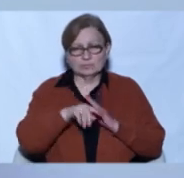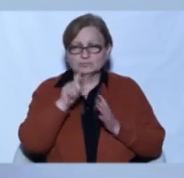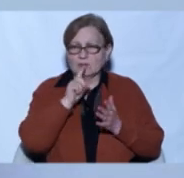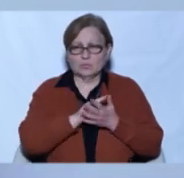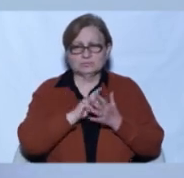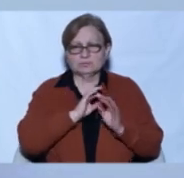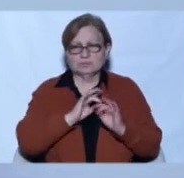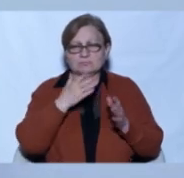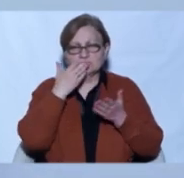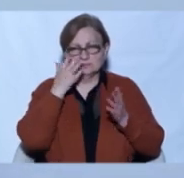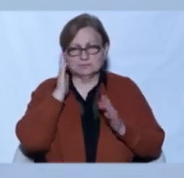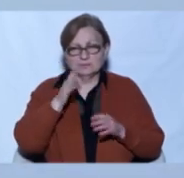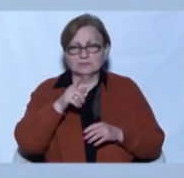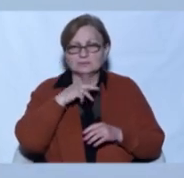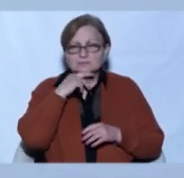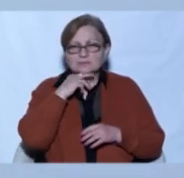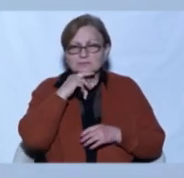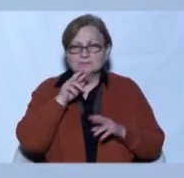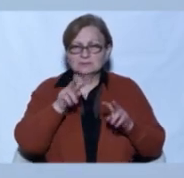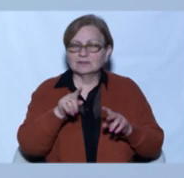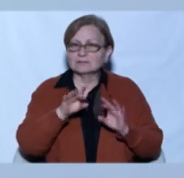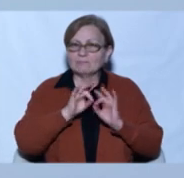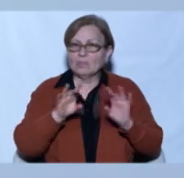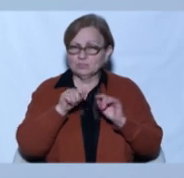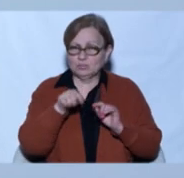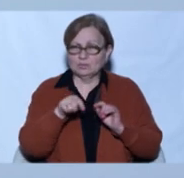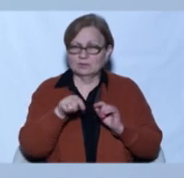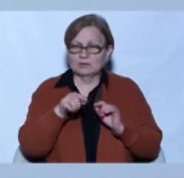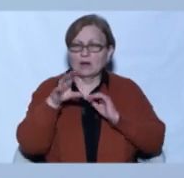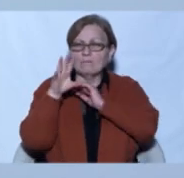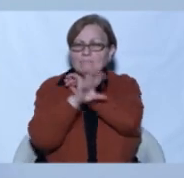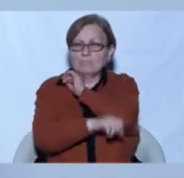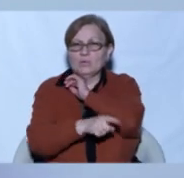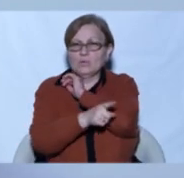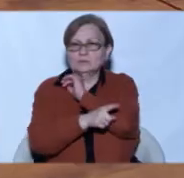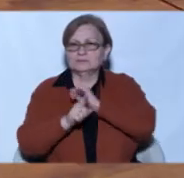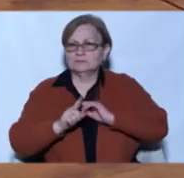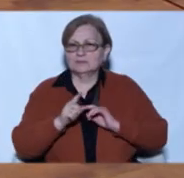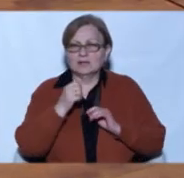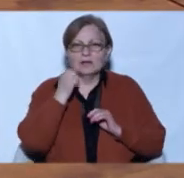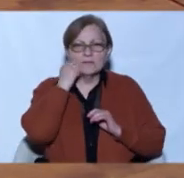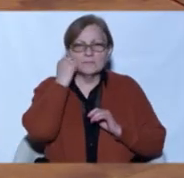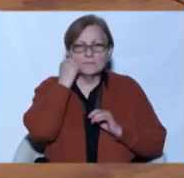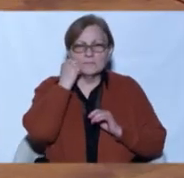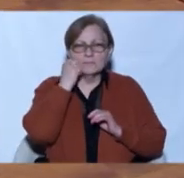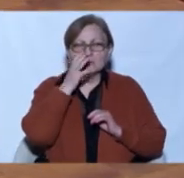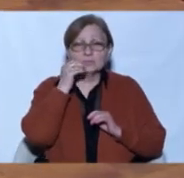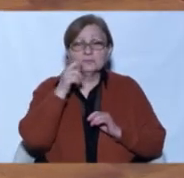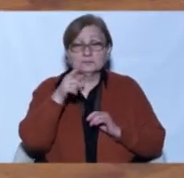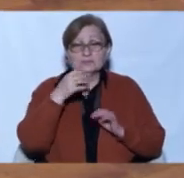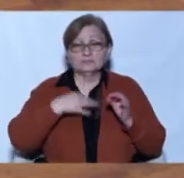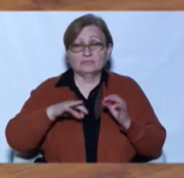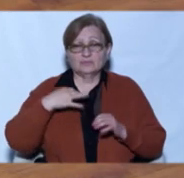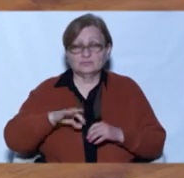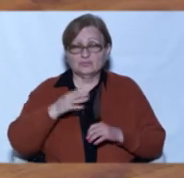წაკითხვა და ყურადღება მიაქციო ამ მოთხრობის ფინალურ ნაწილს, როდესაც შვილიშვილი ბრუნდება ბაბუასთან.